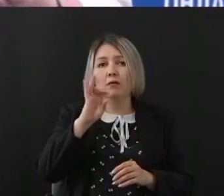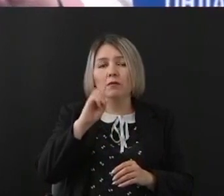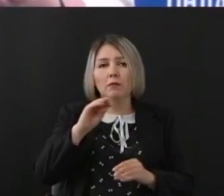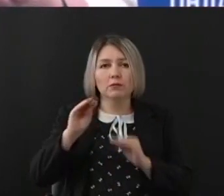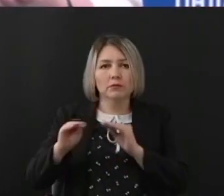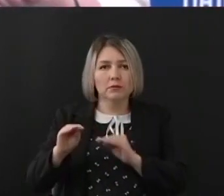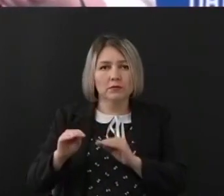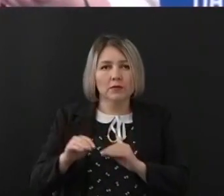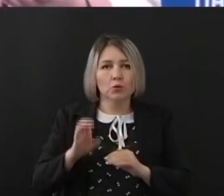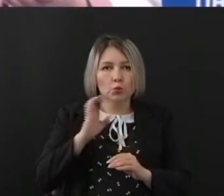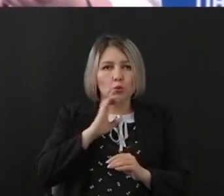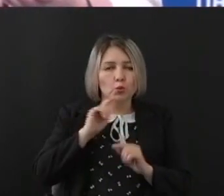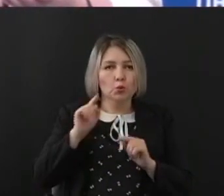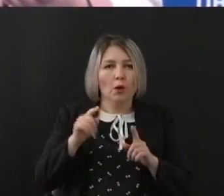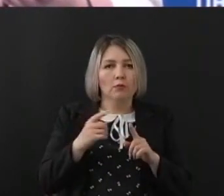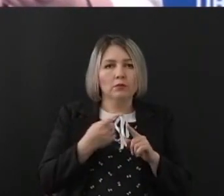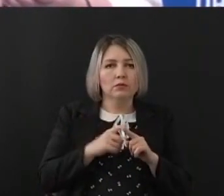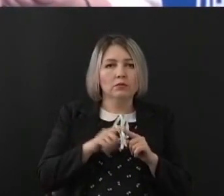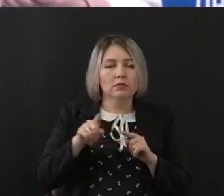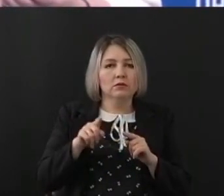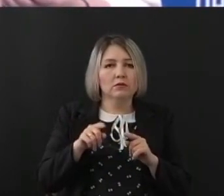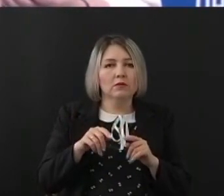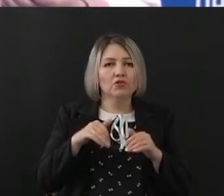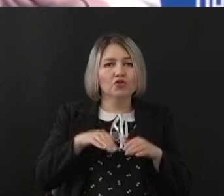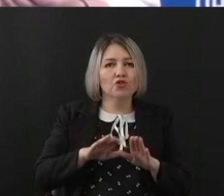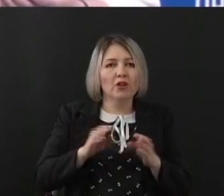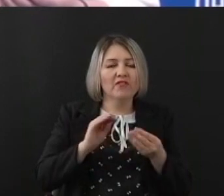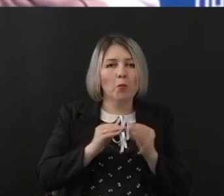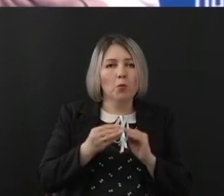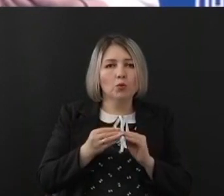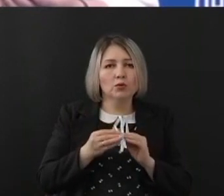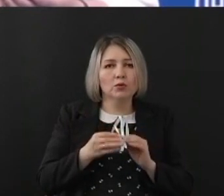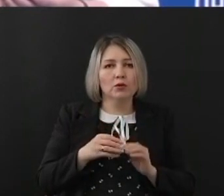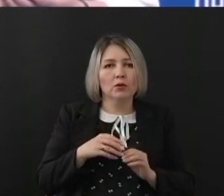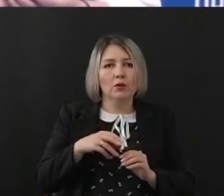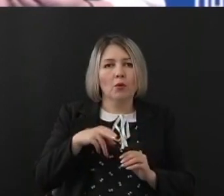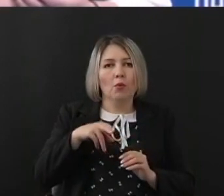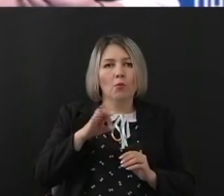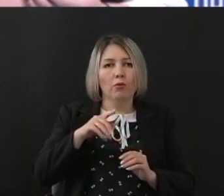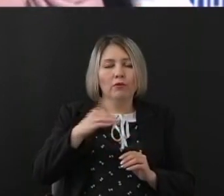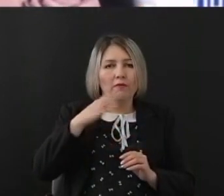локально решаются вопросы по ливневой канализации, утилизации ее и